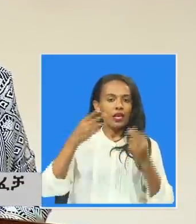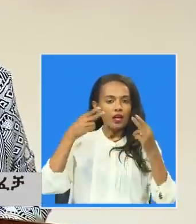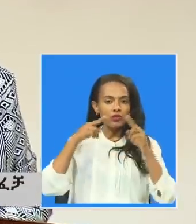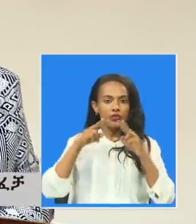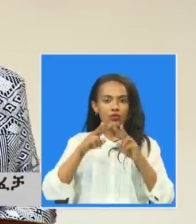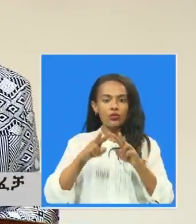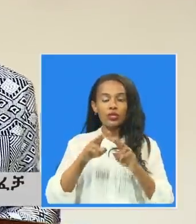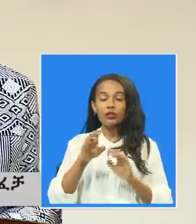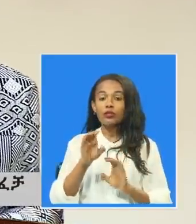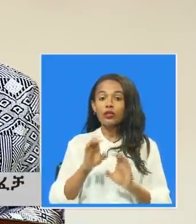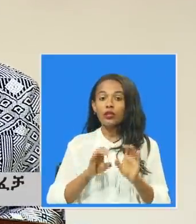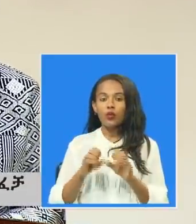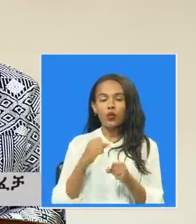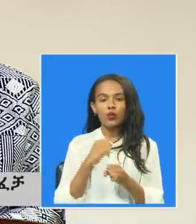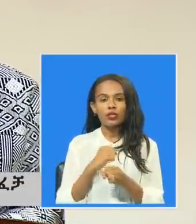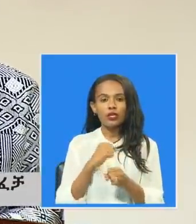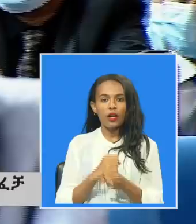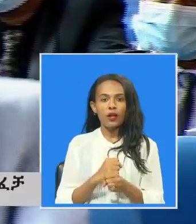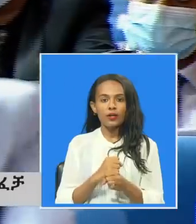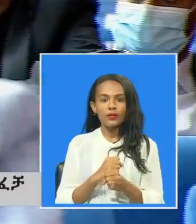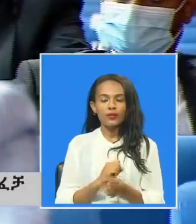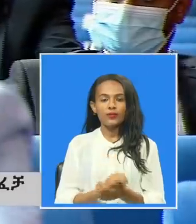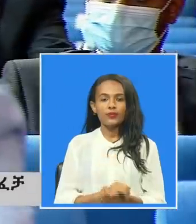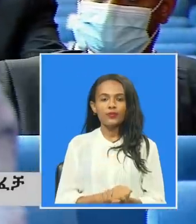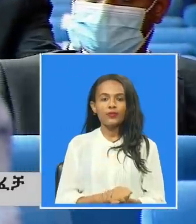ትኩረት ተደርጎ ይሰራል።